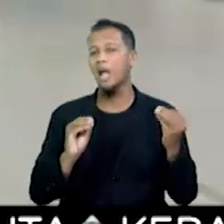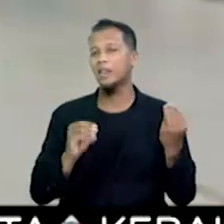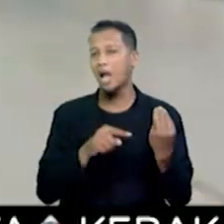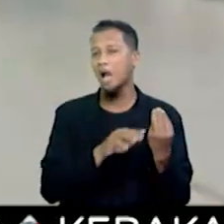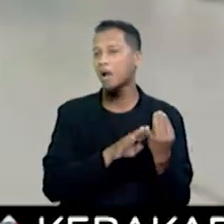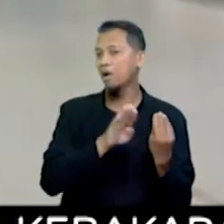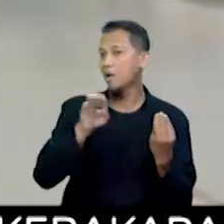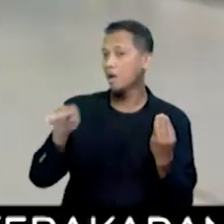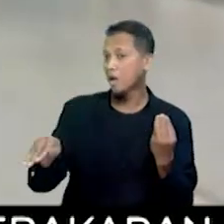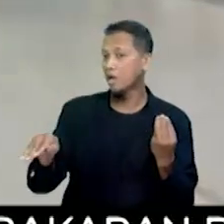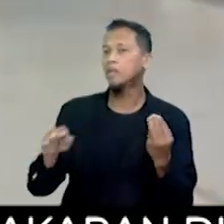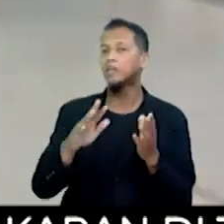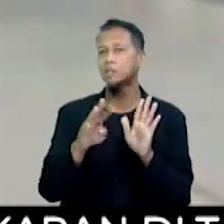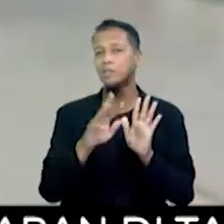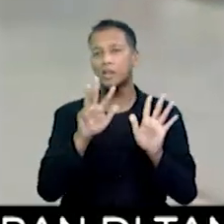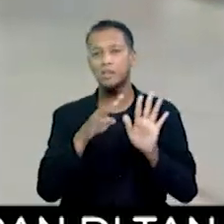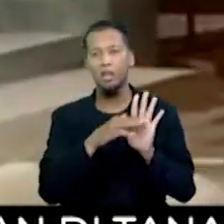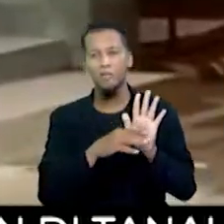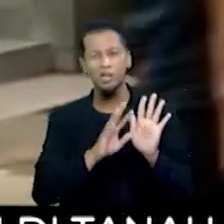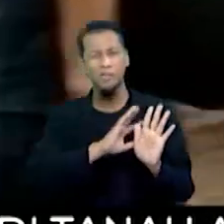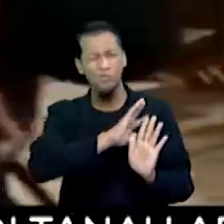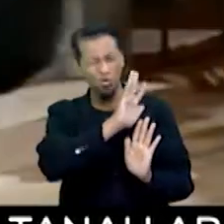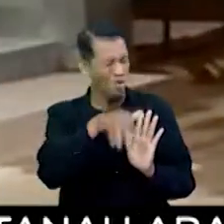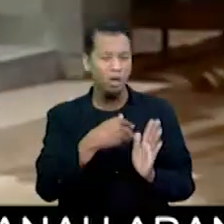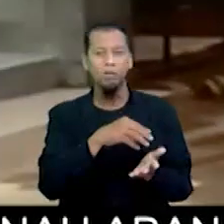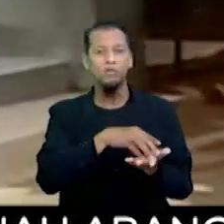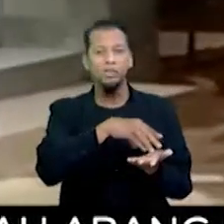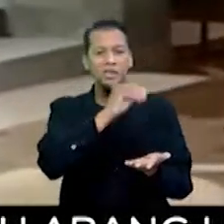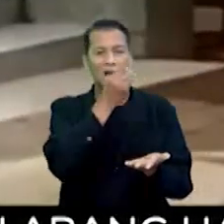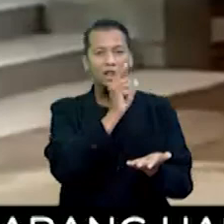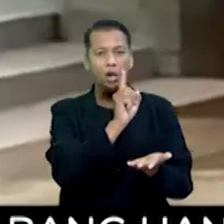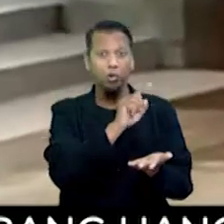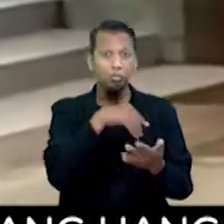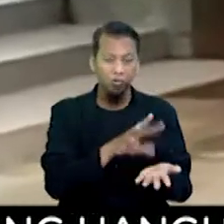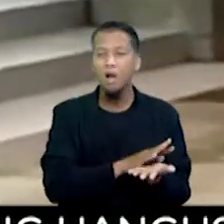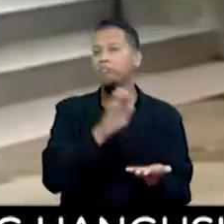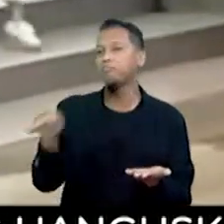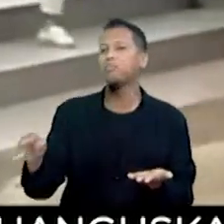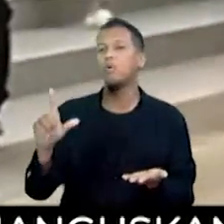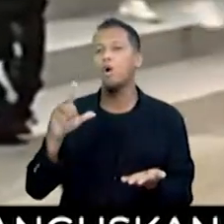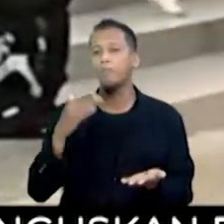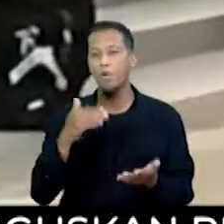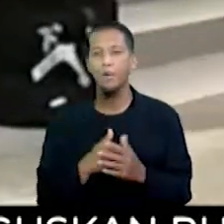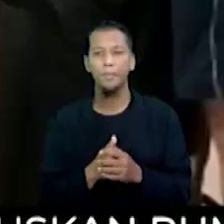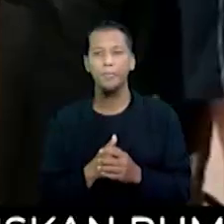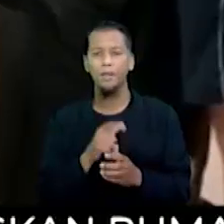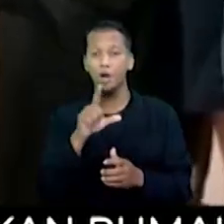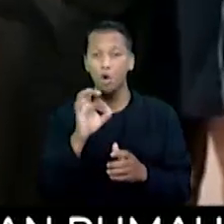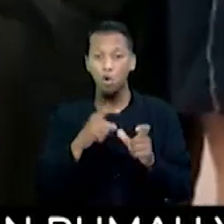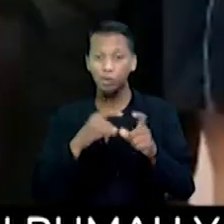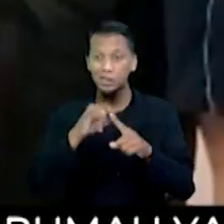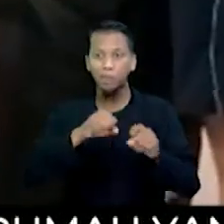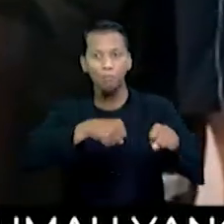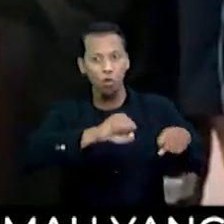dari Jakarta menuju Lombok dan pesawatnya kembali ke Jakarta. Sebelumnya logistik berupa motor dan suku cadang para pembalap juga telah